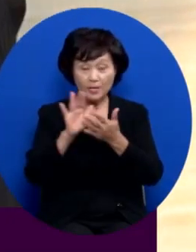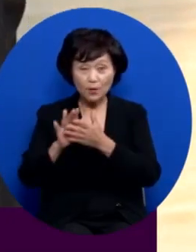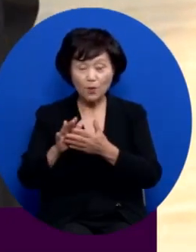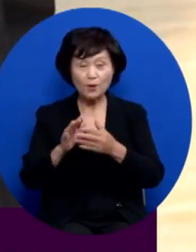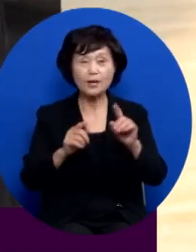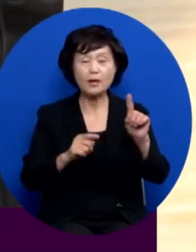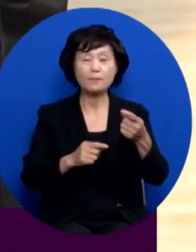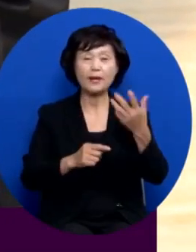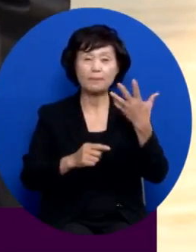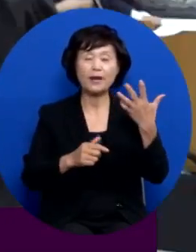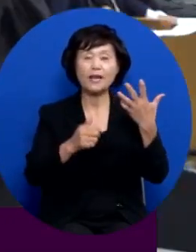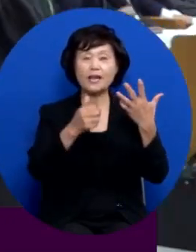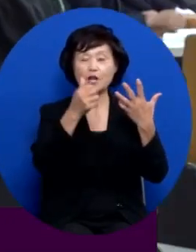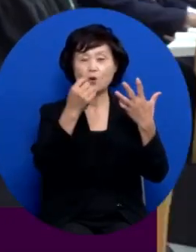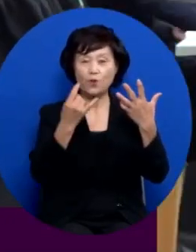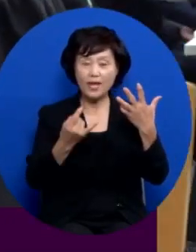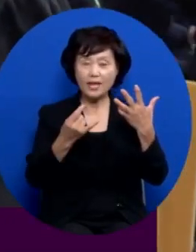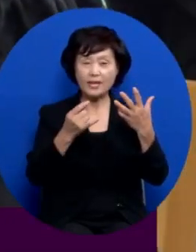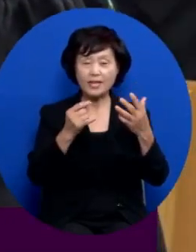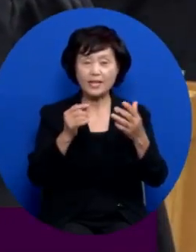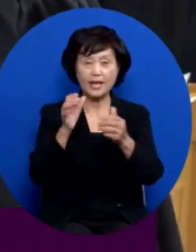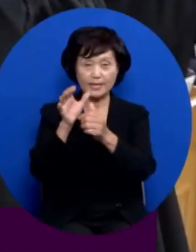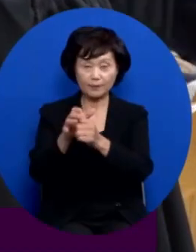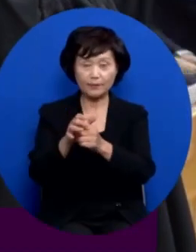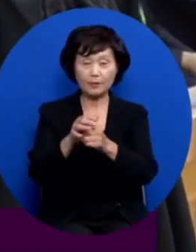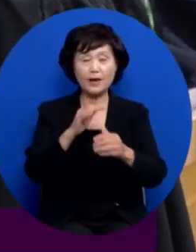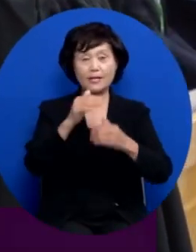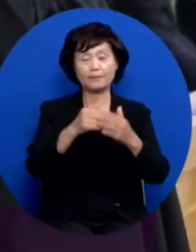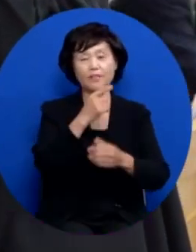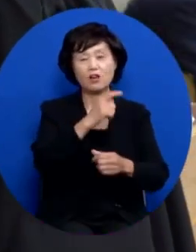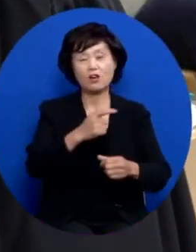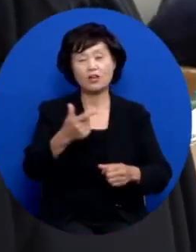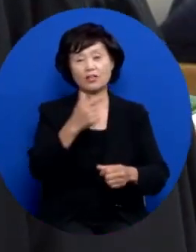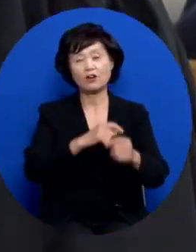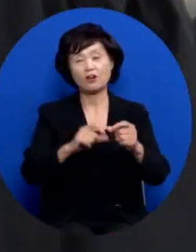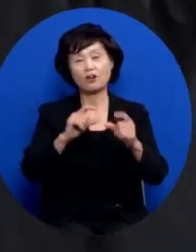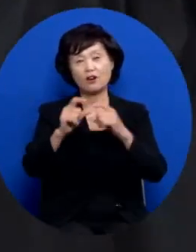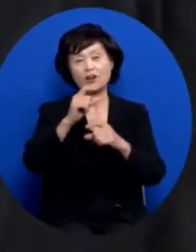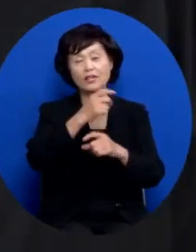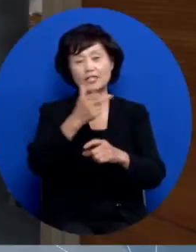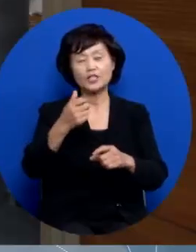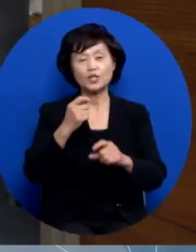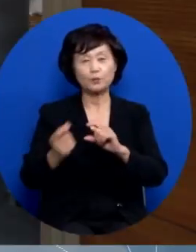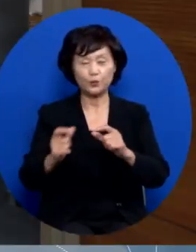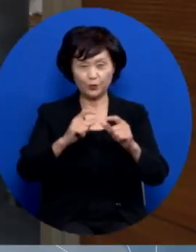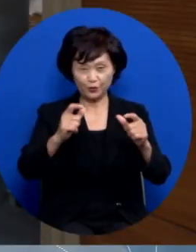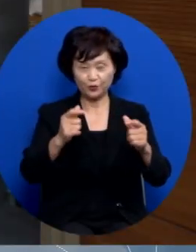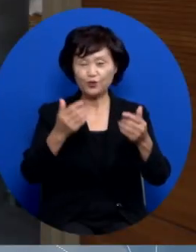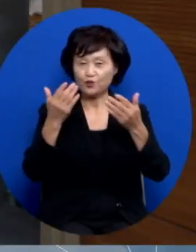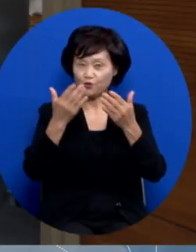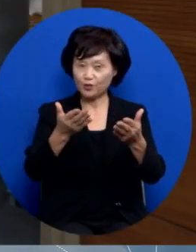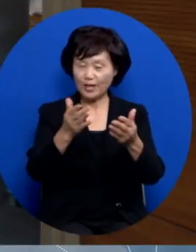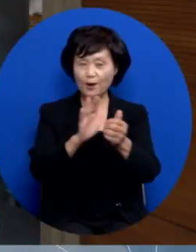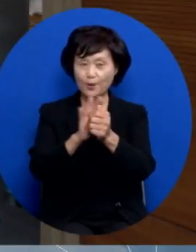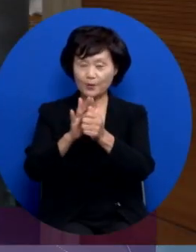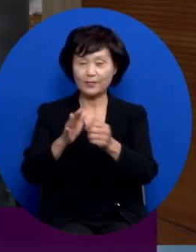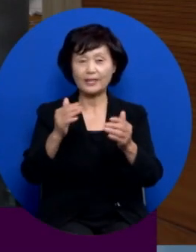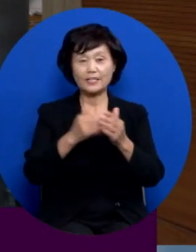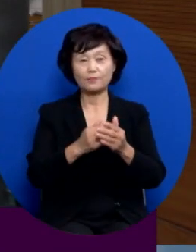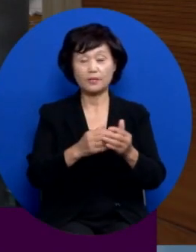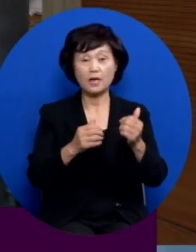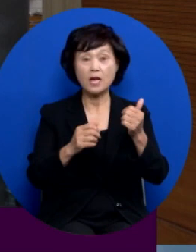108회기에 넘긴다며 하나님께서 더큰 부흥을 주실 것이라고 격려했습니다. 네, 김 기자, 임원